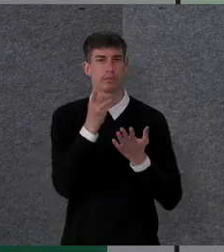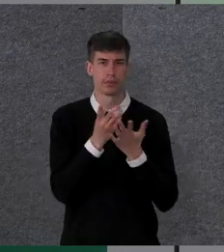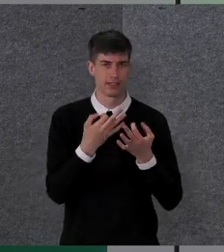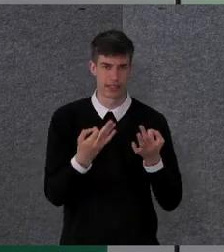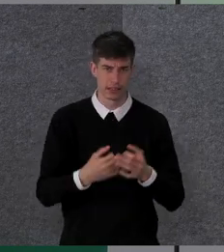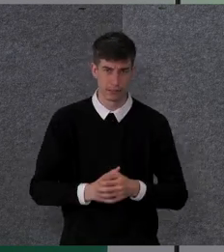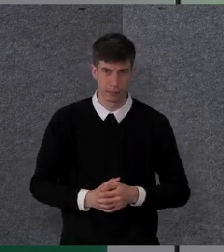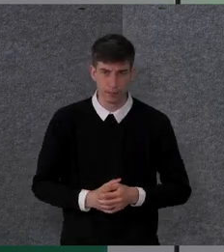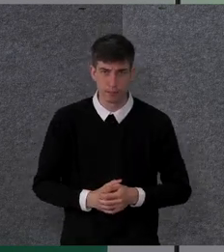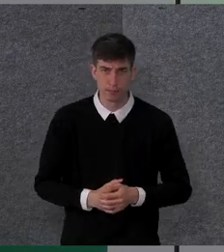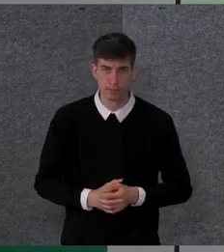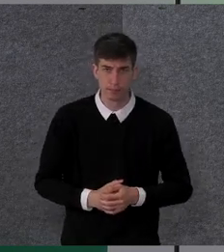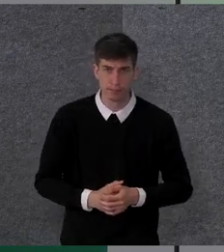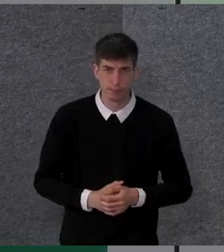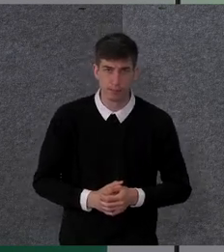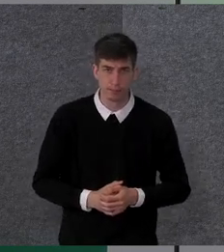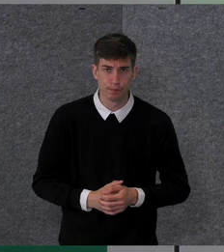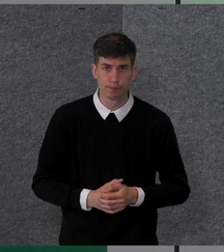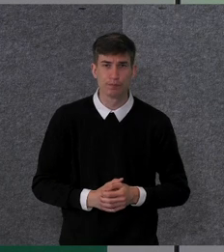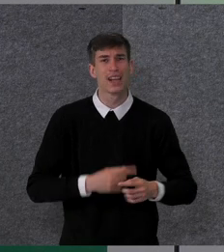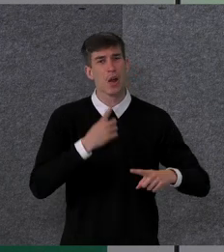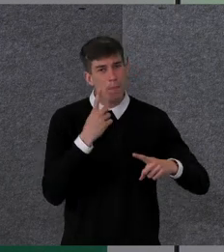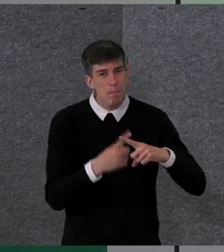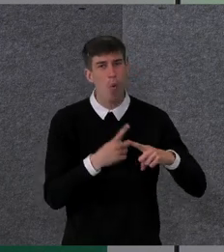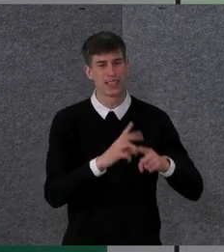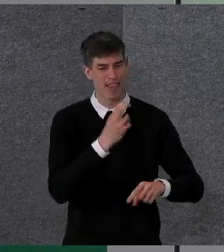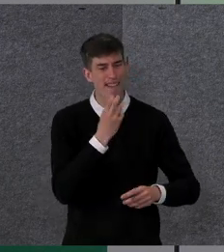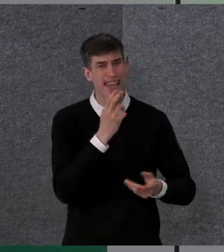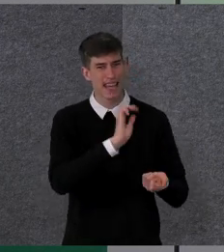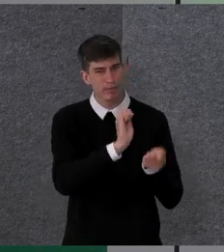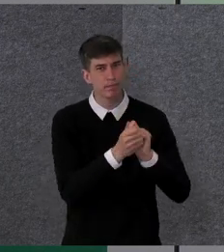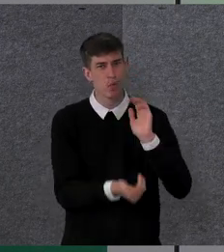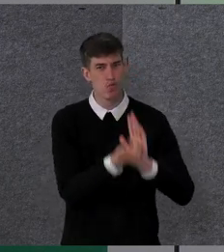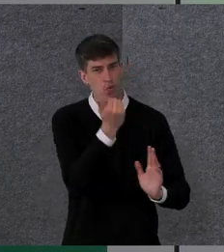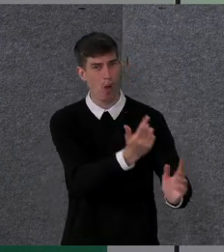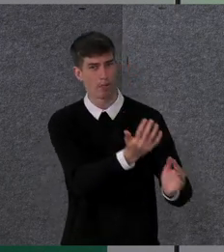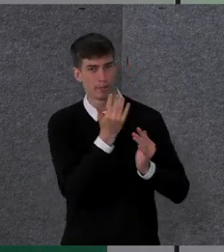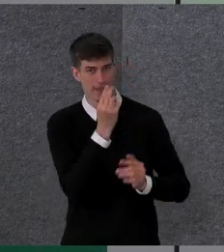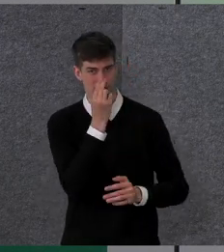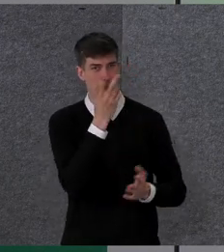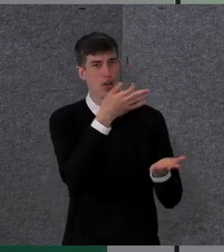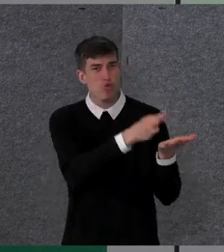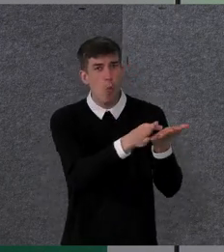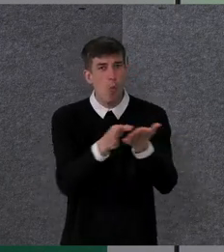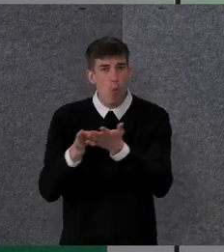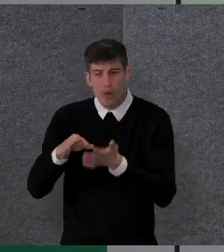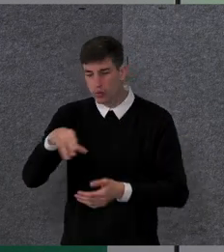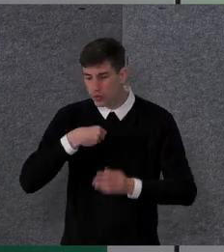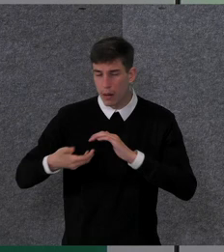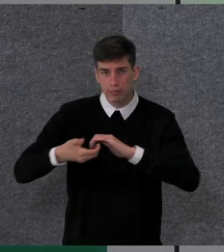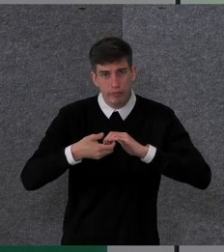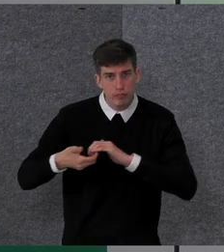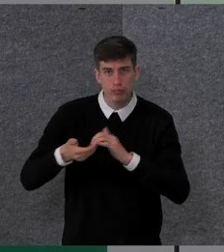müssen mehr darüber reden, welche positiven Auswirkungen erneuerbare Energien haben. Wir müssen mit den Kommunen ins Gespräch kommen. Wir